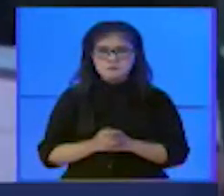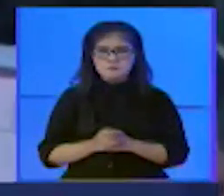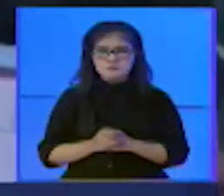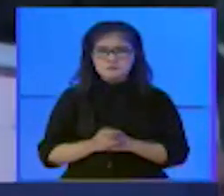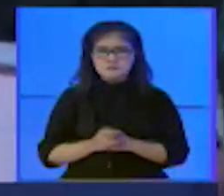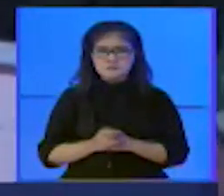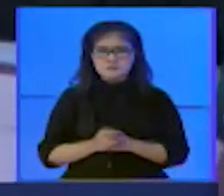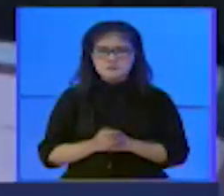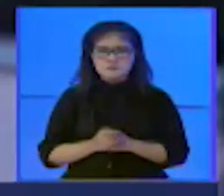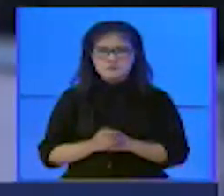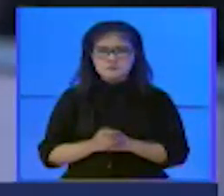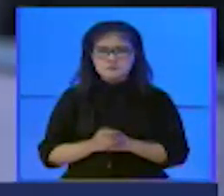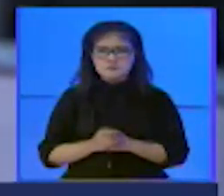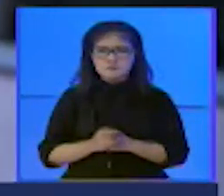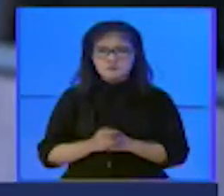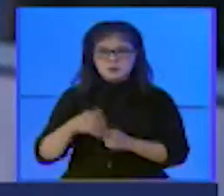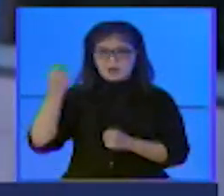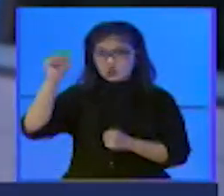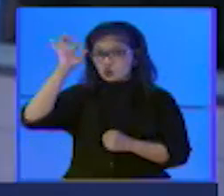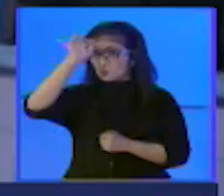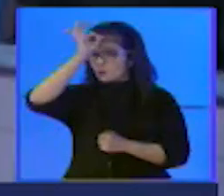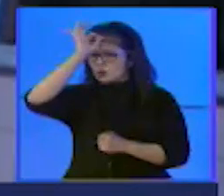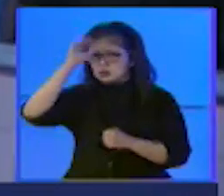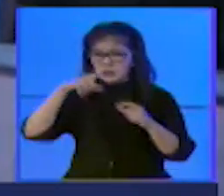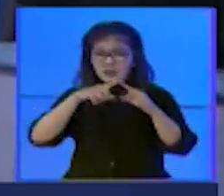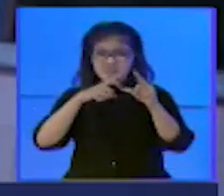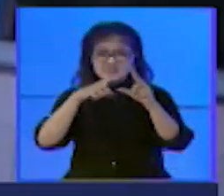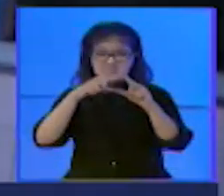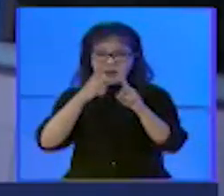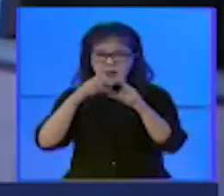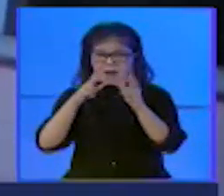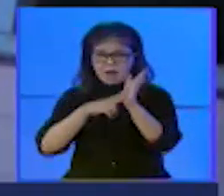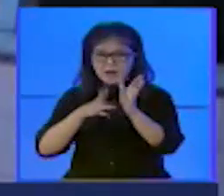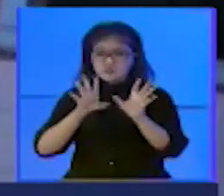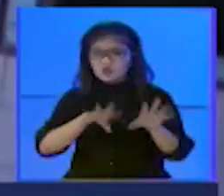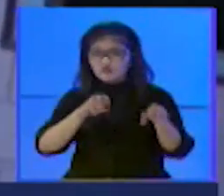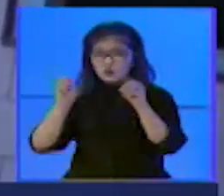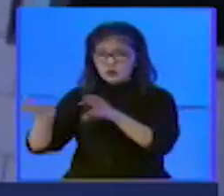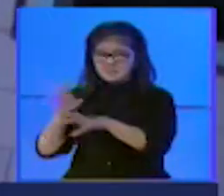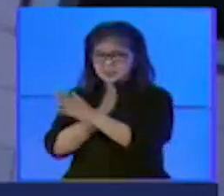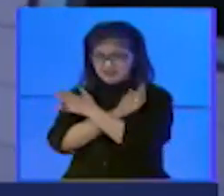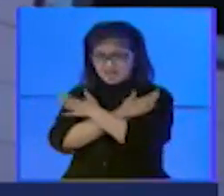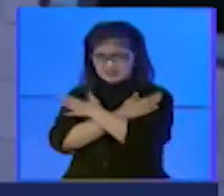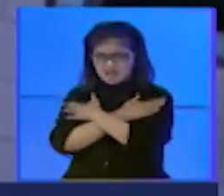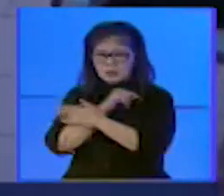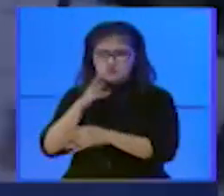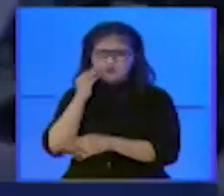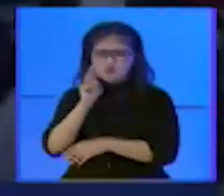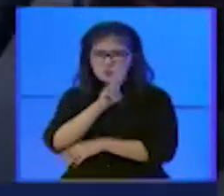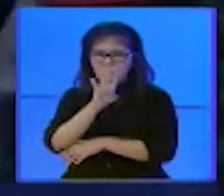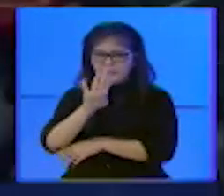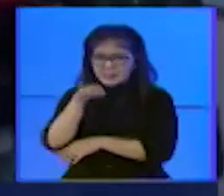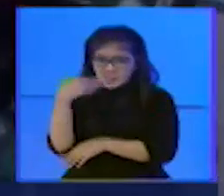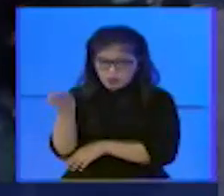Tim identifikasi dan Satreskrim Polsek Asahan mengevakuasi jenazah AWS 24 tahun dari rumahnya di Dusun 2 Desa Seilama Asahan,